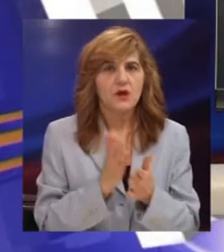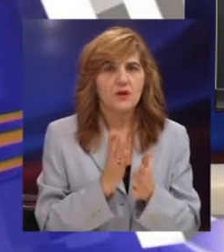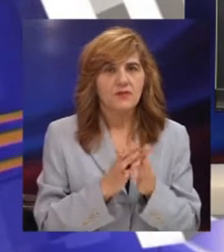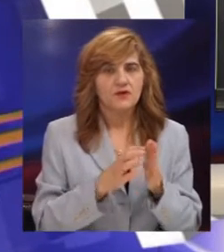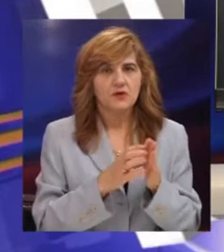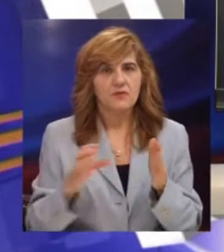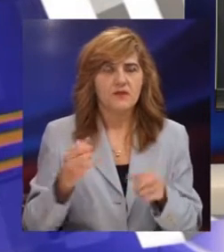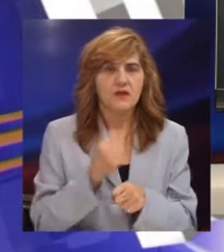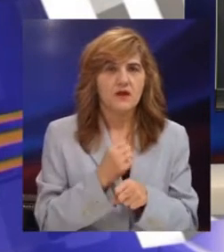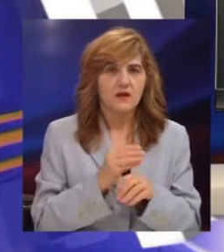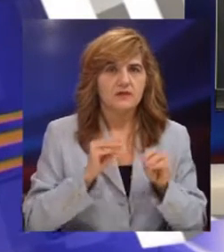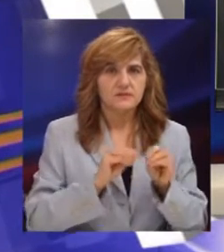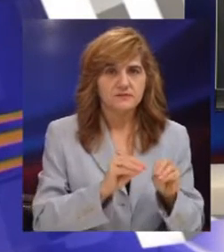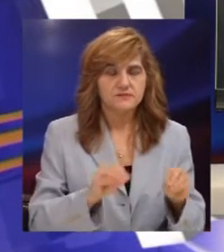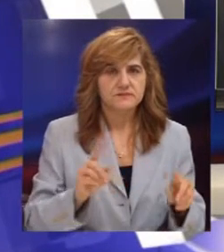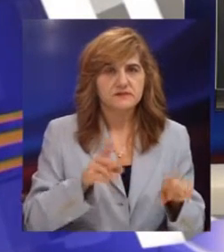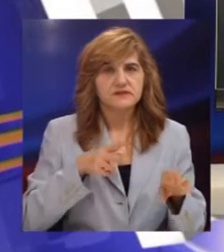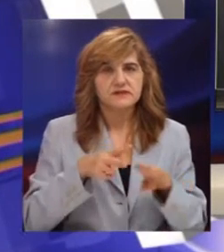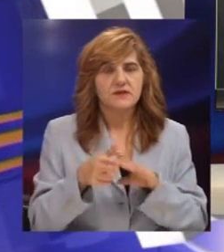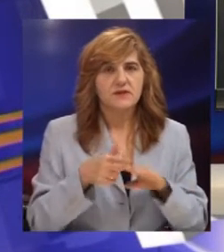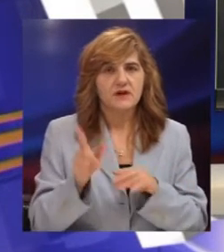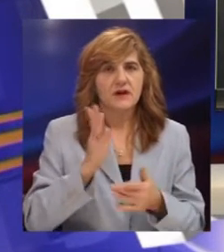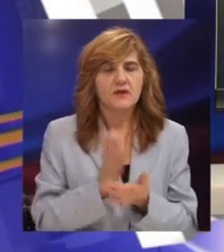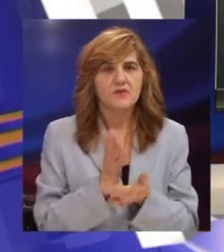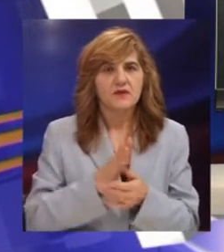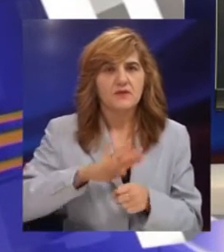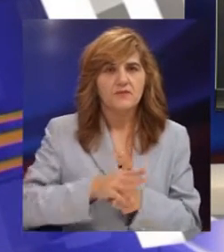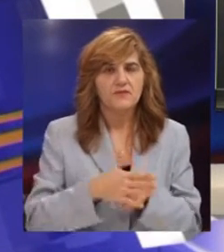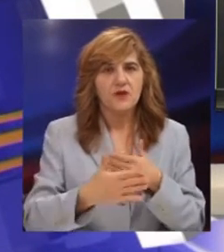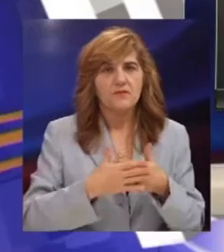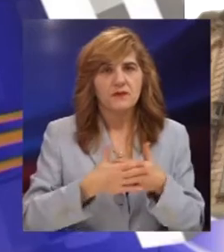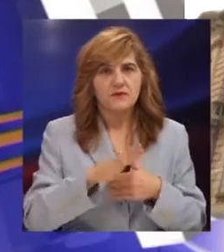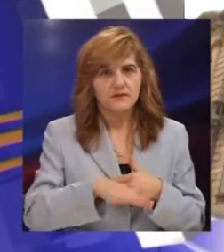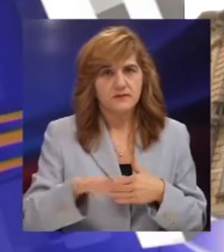nastaviti preventivni rad sa decom radi suzbijanja svakog oblika vršnjačkog nasilja.